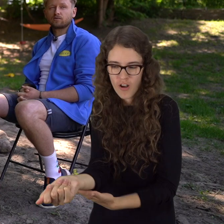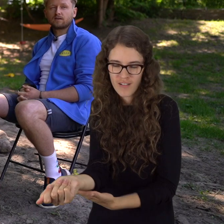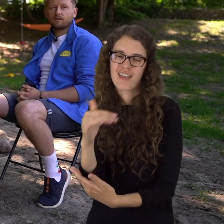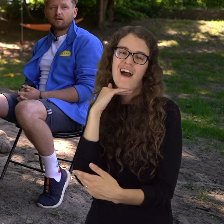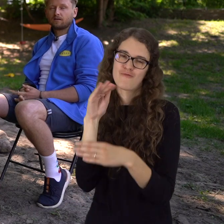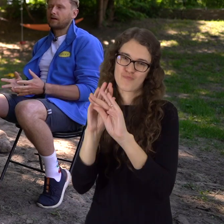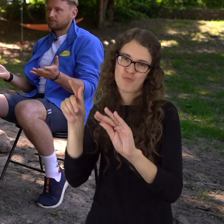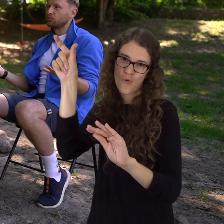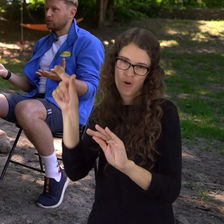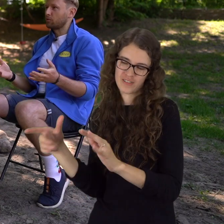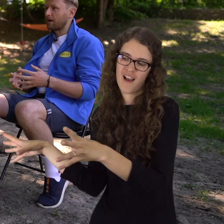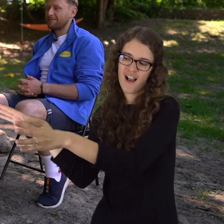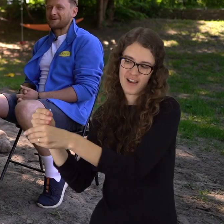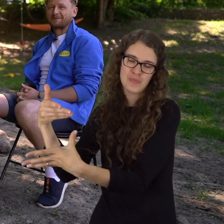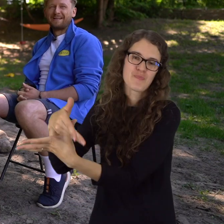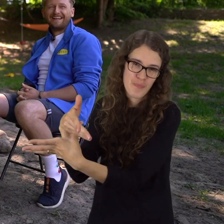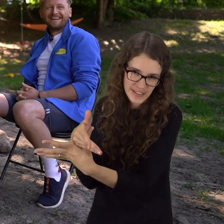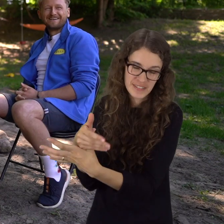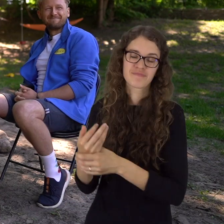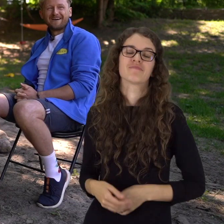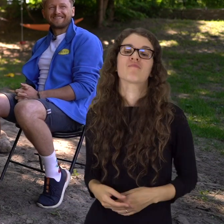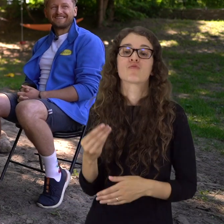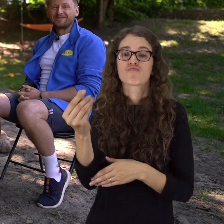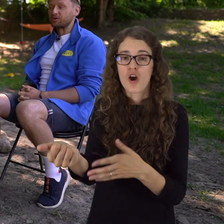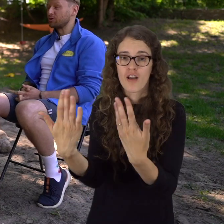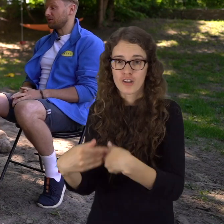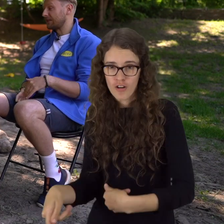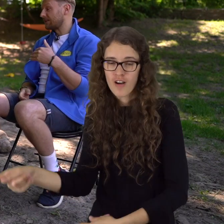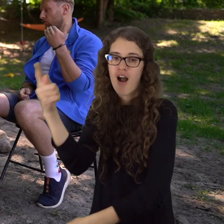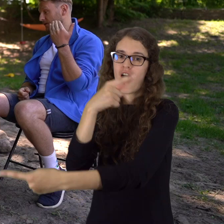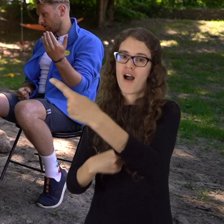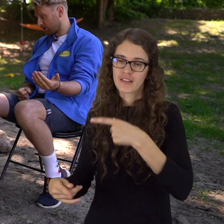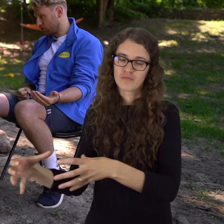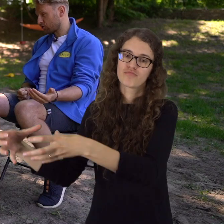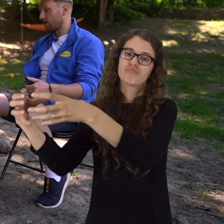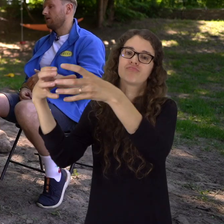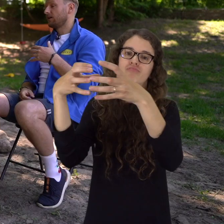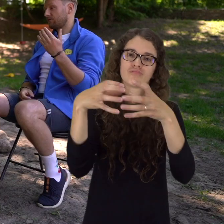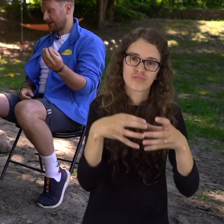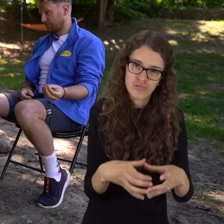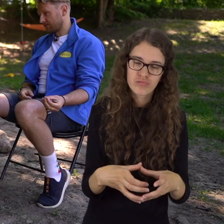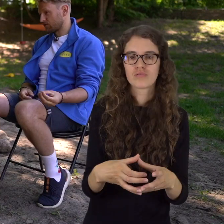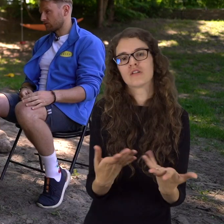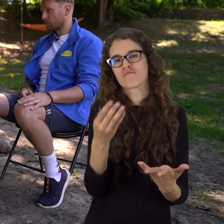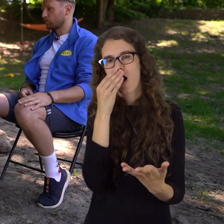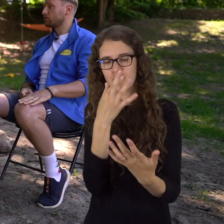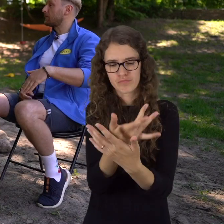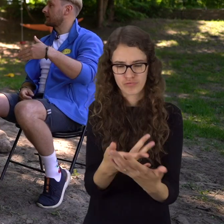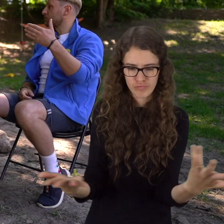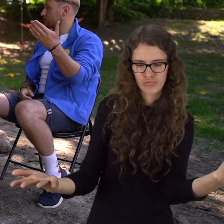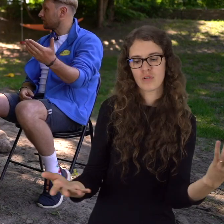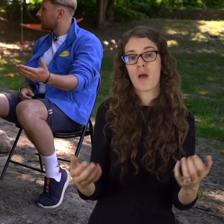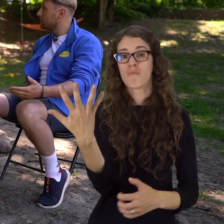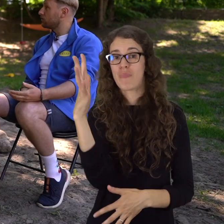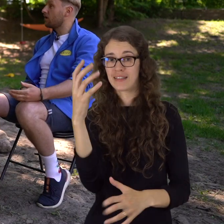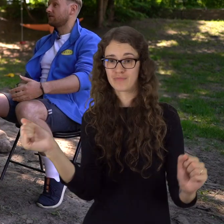atsiskaitė kasose, na, su ugdytojų pagalba, aišku, bet, žodžiu, tai tuo metu jie grįžo, ketvirtadienį parsivežė visus produktus,